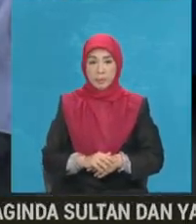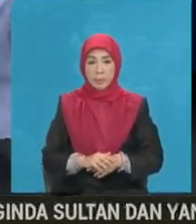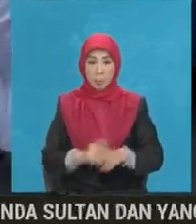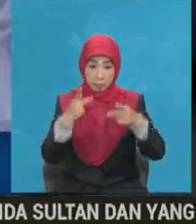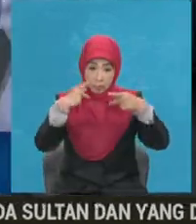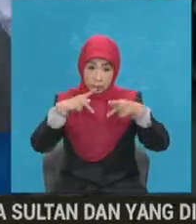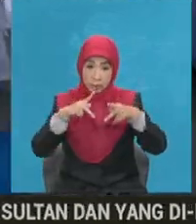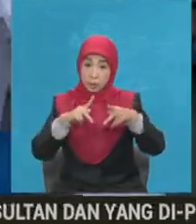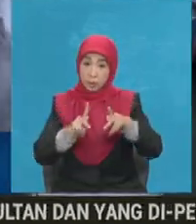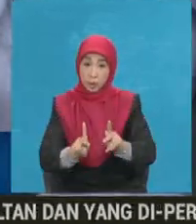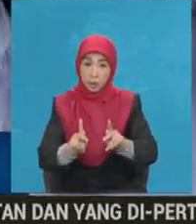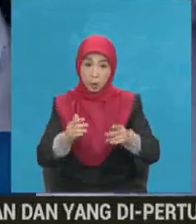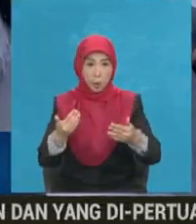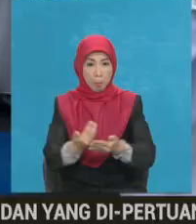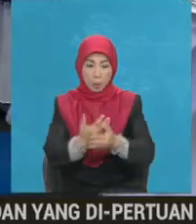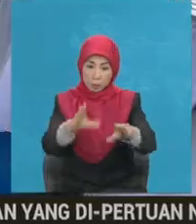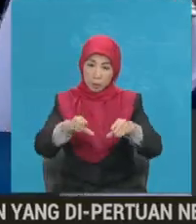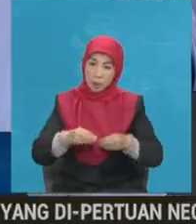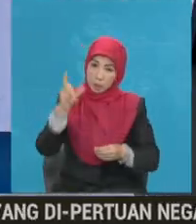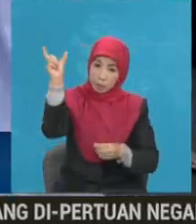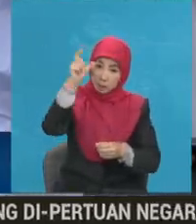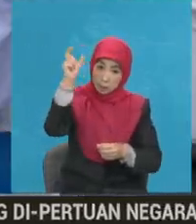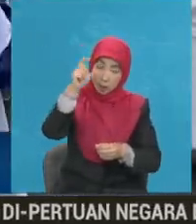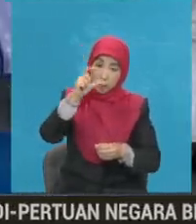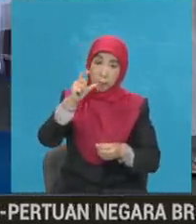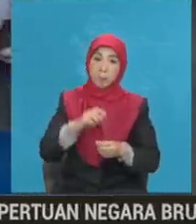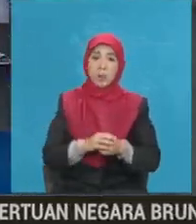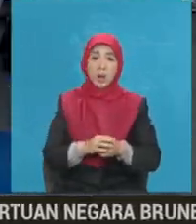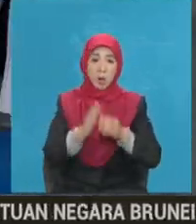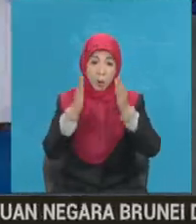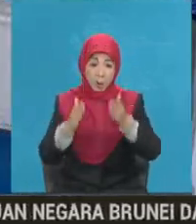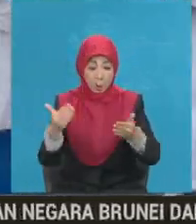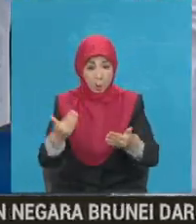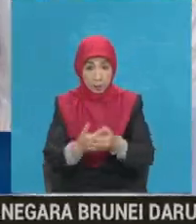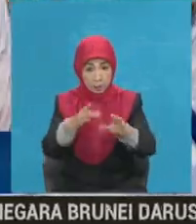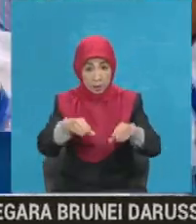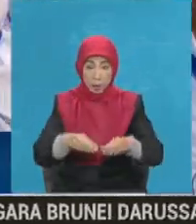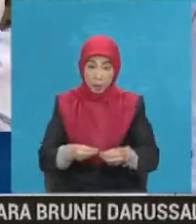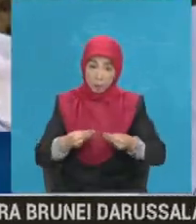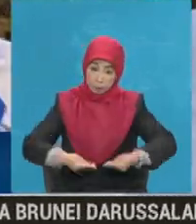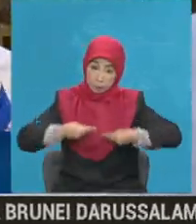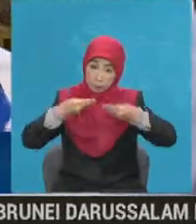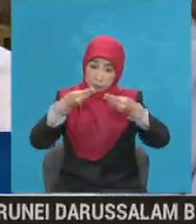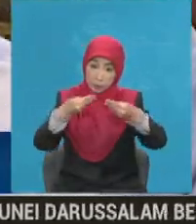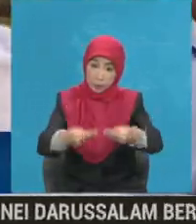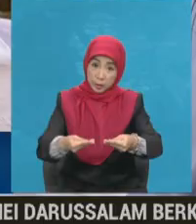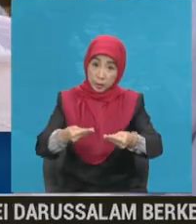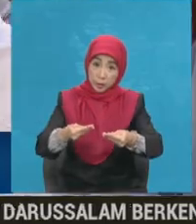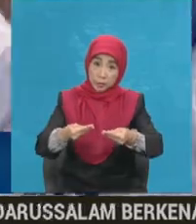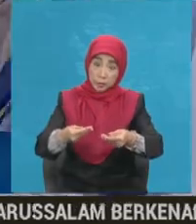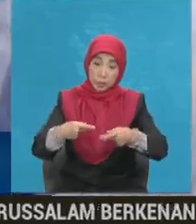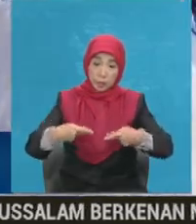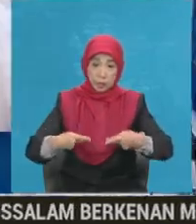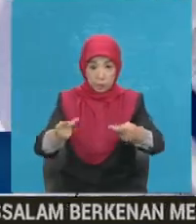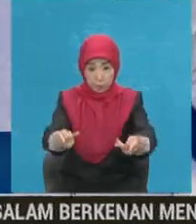Hai peluang menjadi jus Rohman tidak disia-siakan begitu saja bagi para saudara baru yang dianugerahkan tambang Hj Kurnia